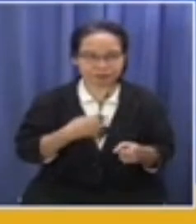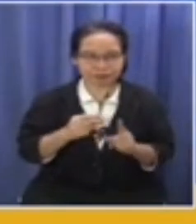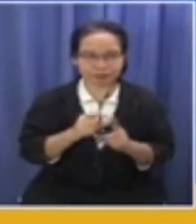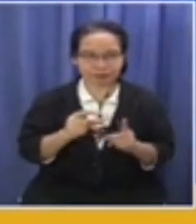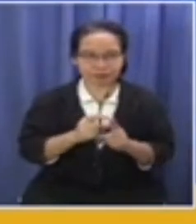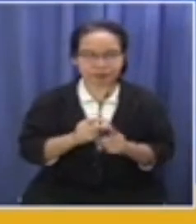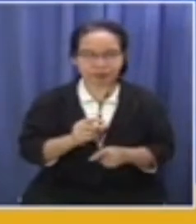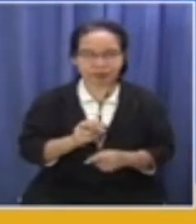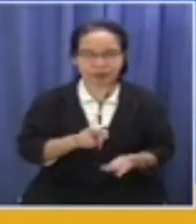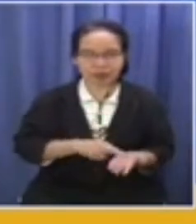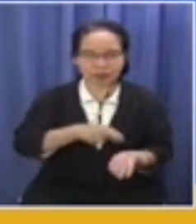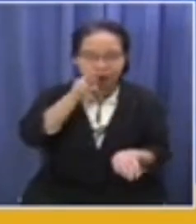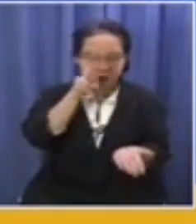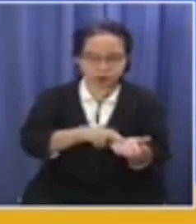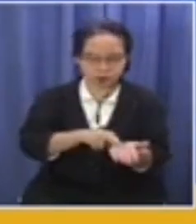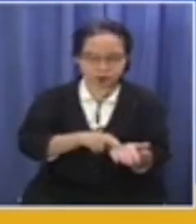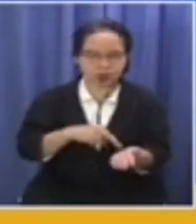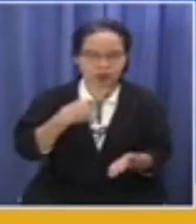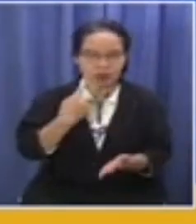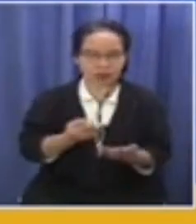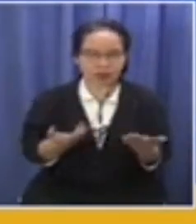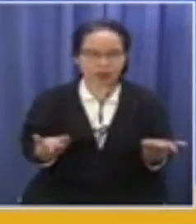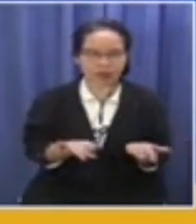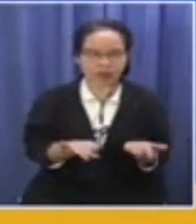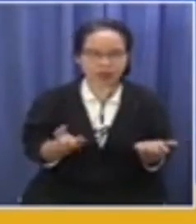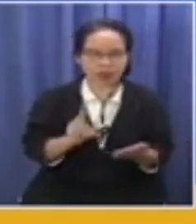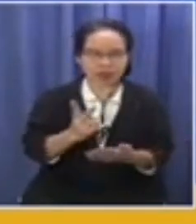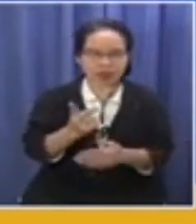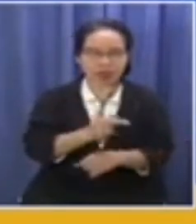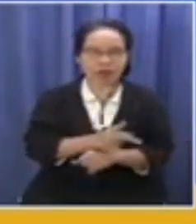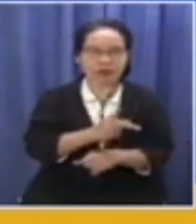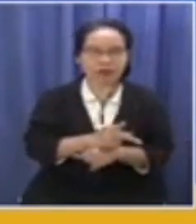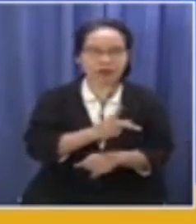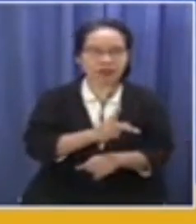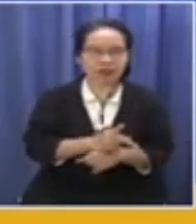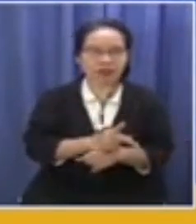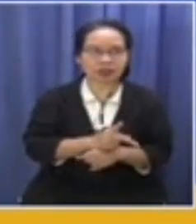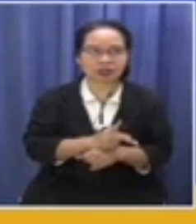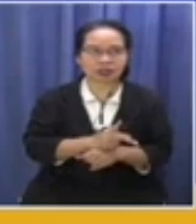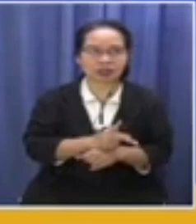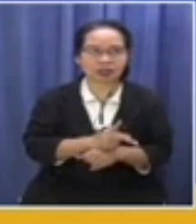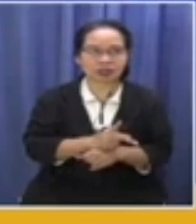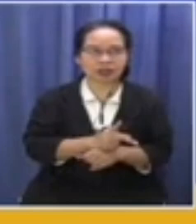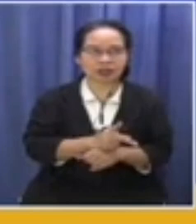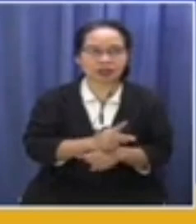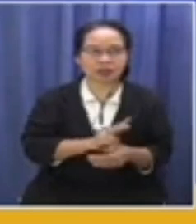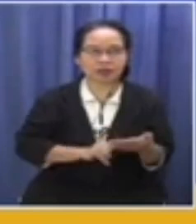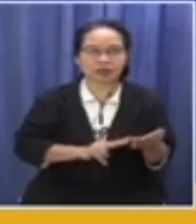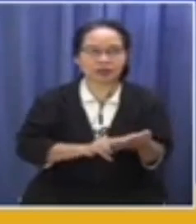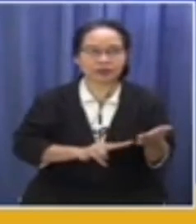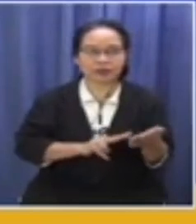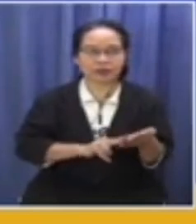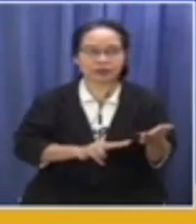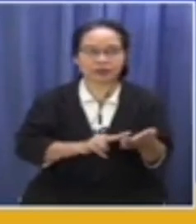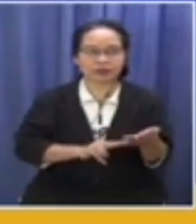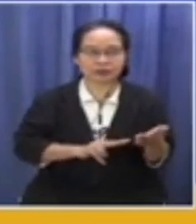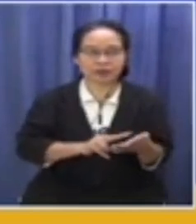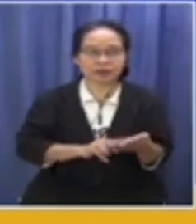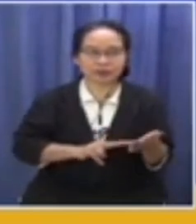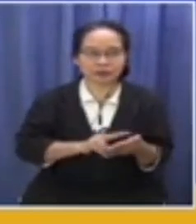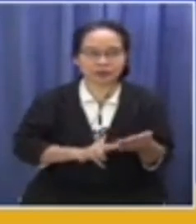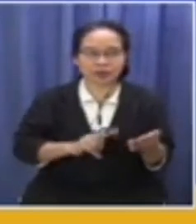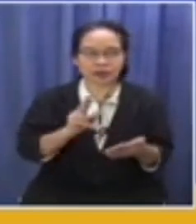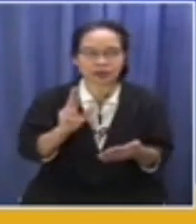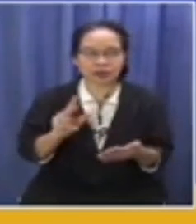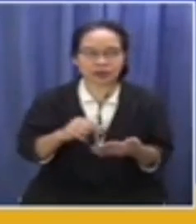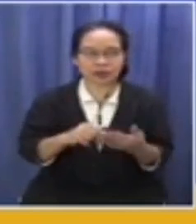salitang rapture Sabi po dito sa ikalawang Pedro ah Yun pong nabasa ko sa ah